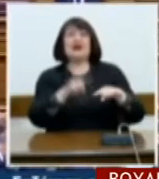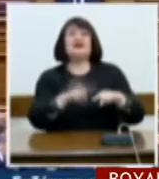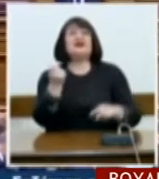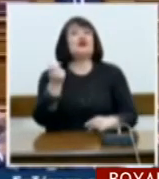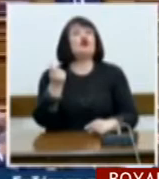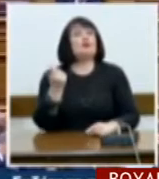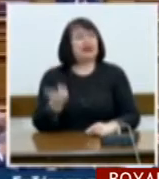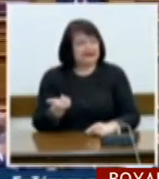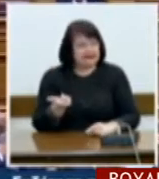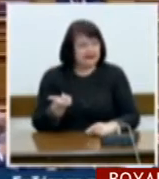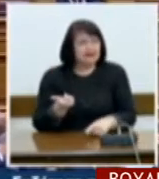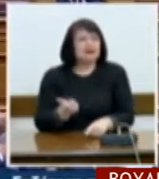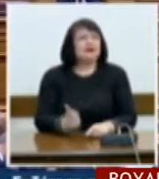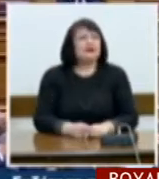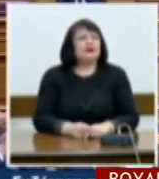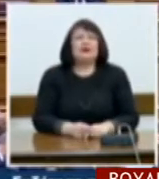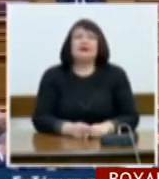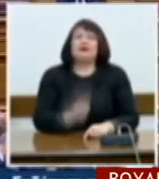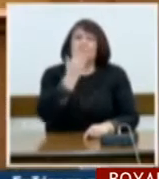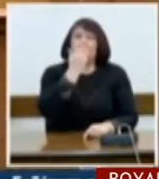Αλλά θα μου επιτρέψετε,